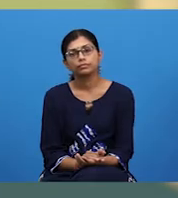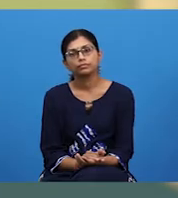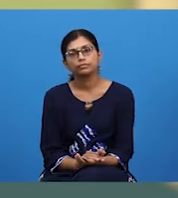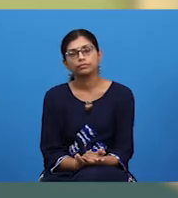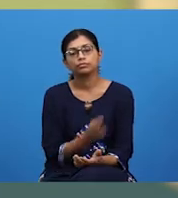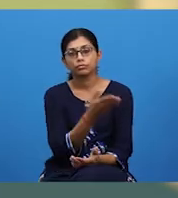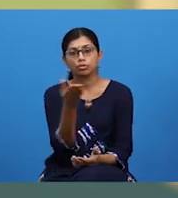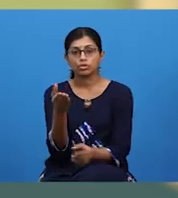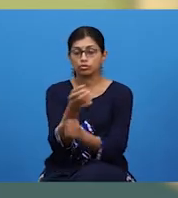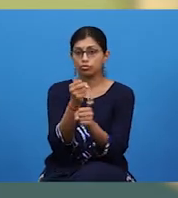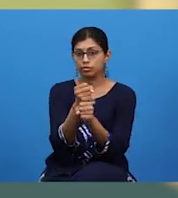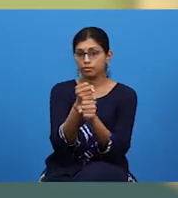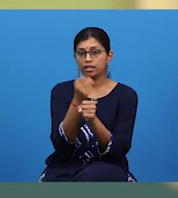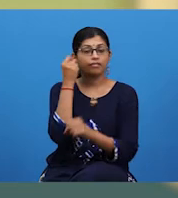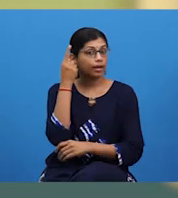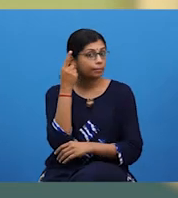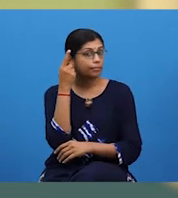Dapatkah murid-murid?